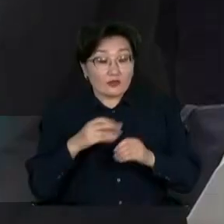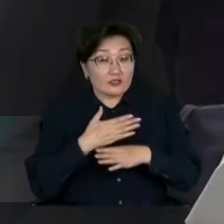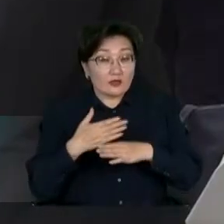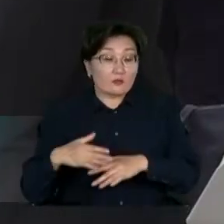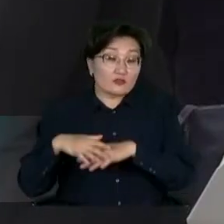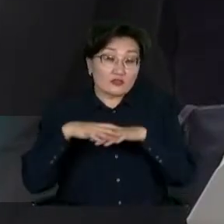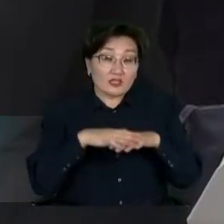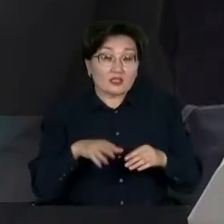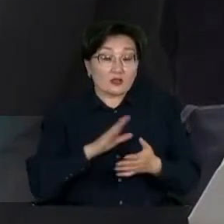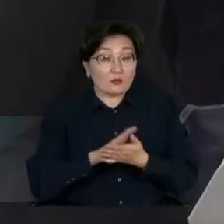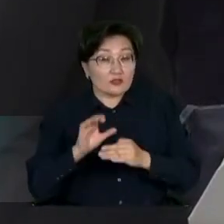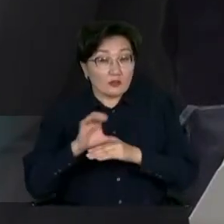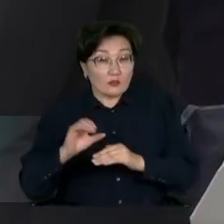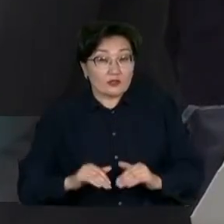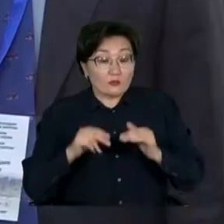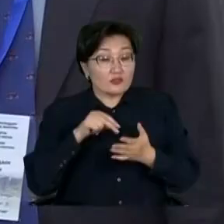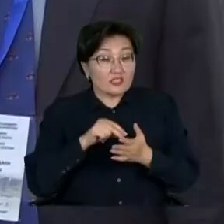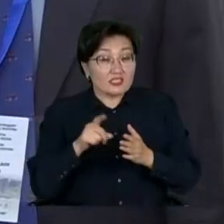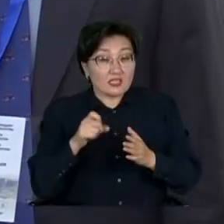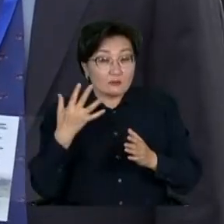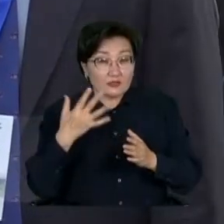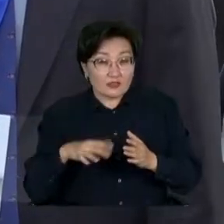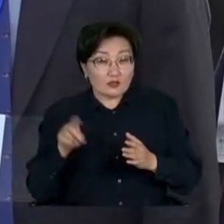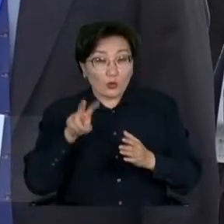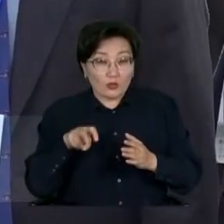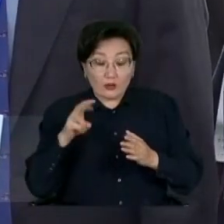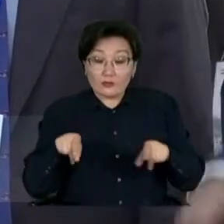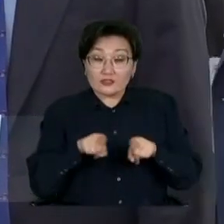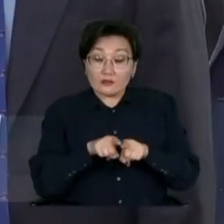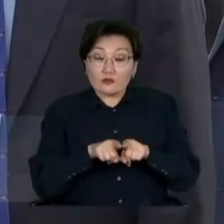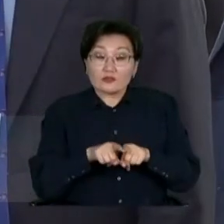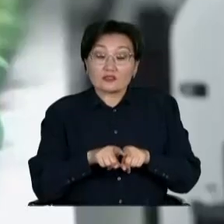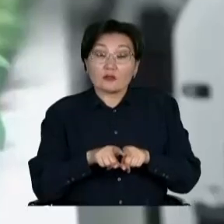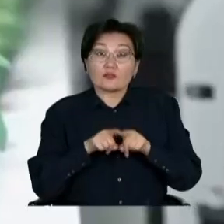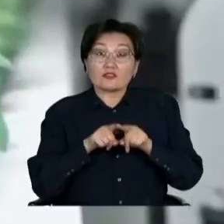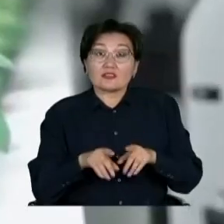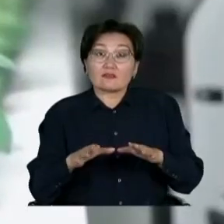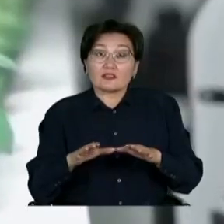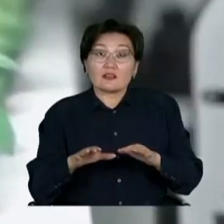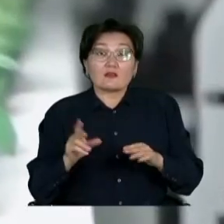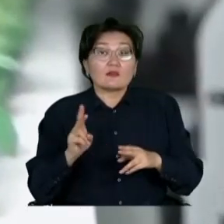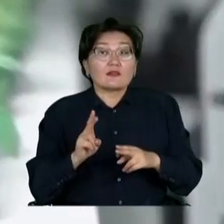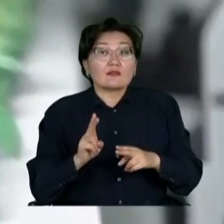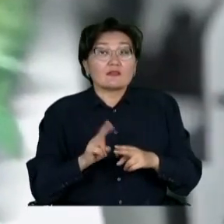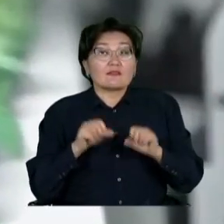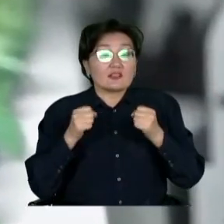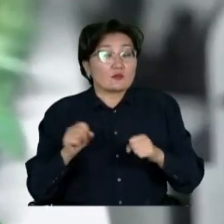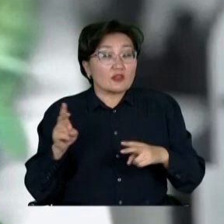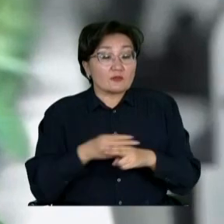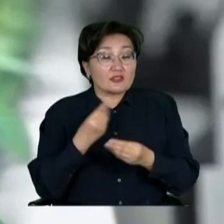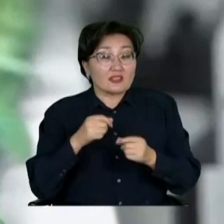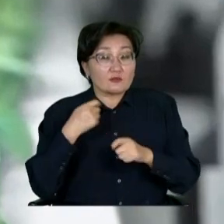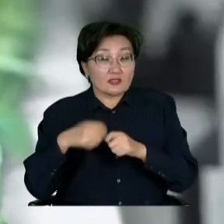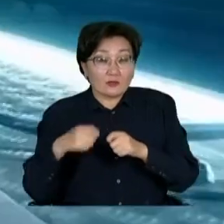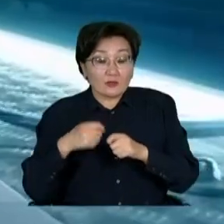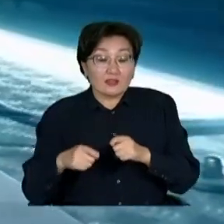инвестирования чистый продукт вырос в стоимости до 150 долларов такая оптимизация невозможна без инвестиций которых сейчас по